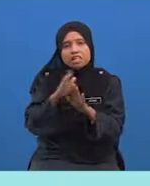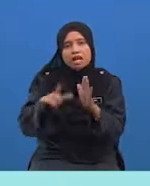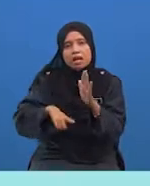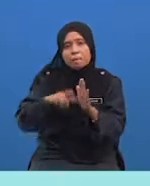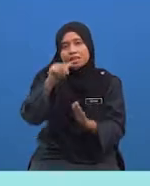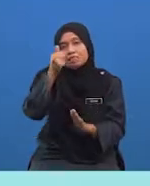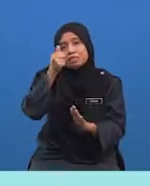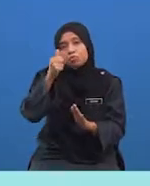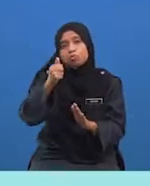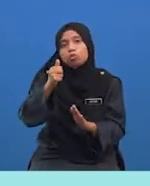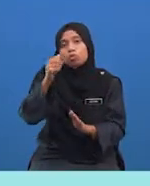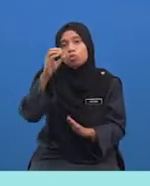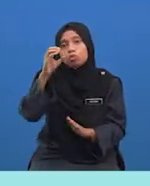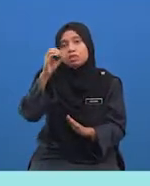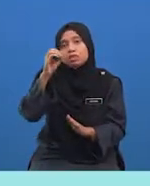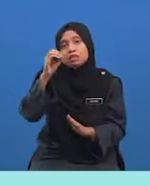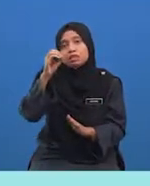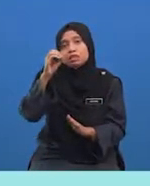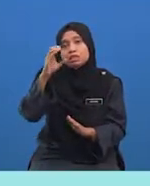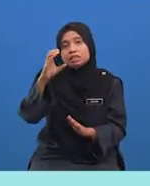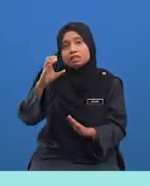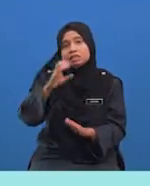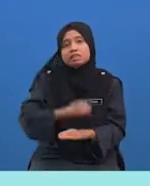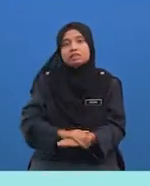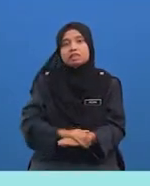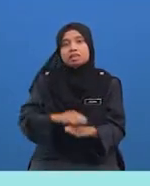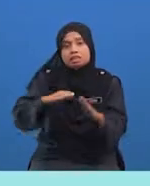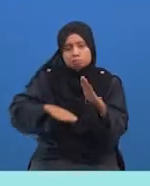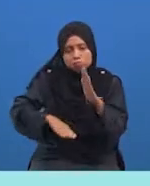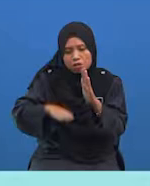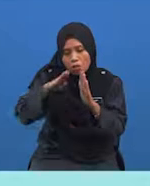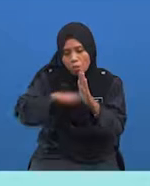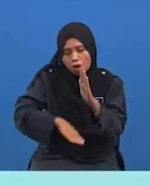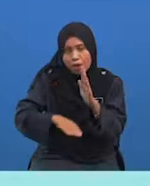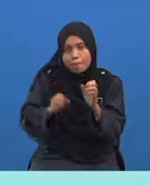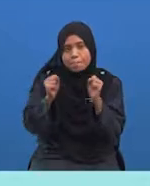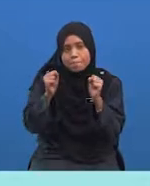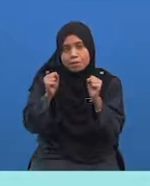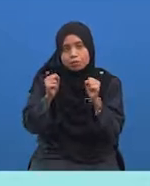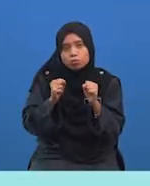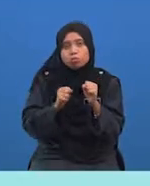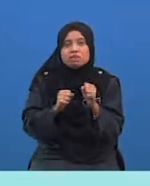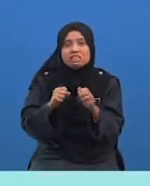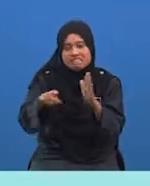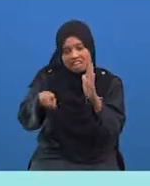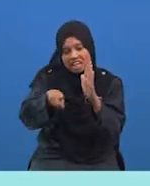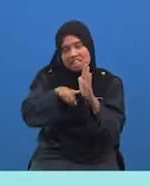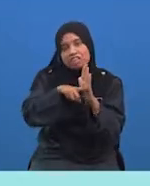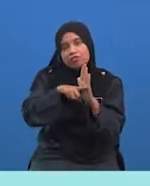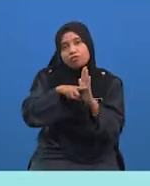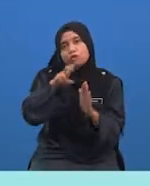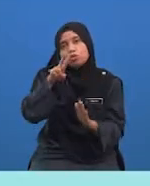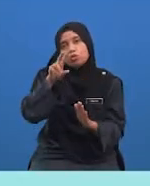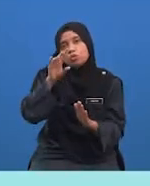darjah Celsius. Suhu musim sejuk di bawah takat beku kira-kira negatif